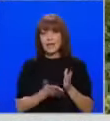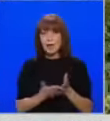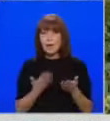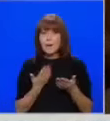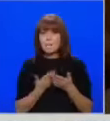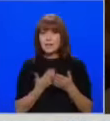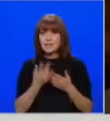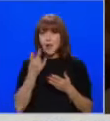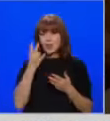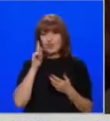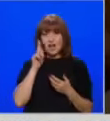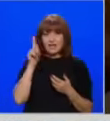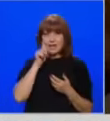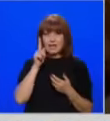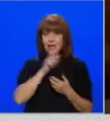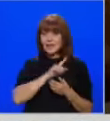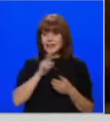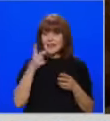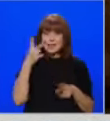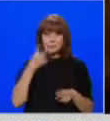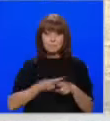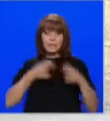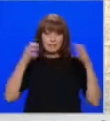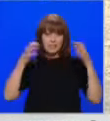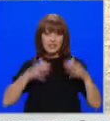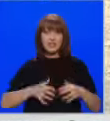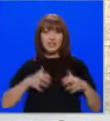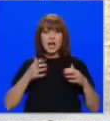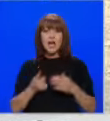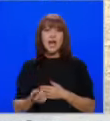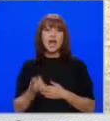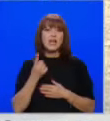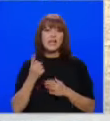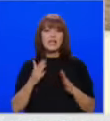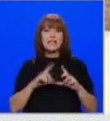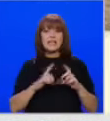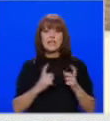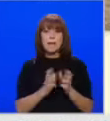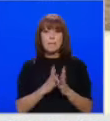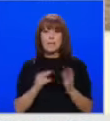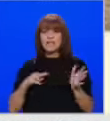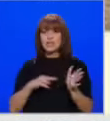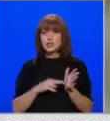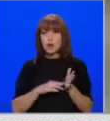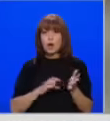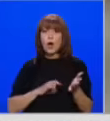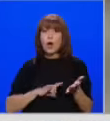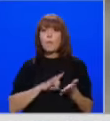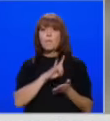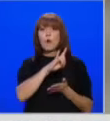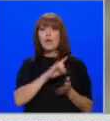Близо две денонощия в Невада не спират обилните валежи. Хиляди домакинства са без ток, отменени са над 100 полета.